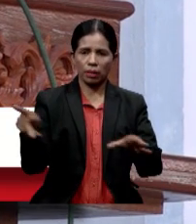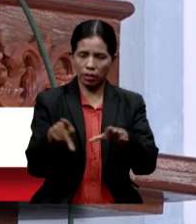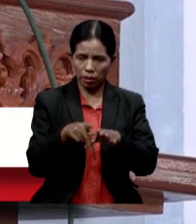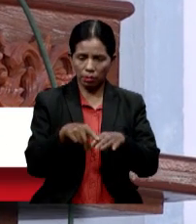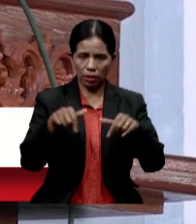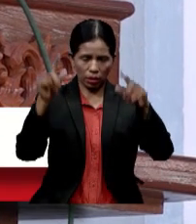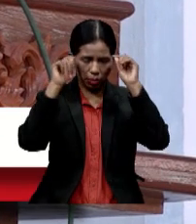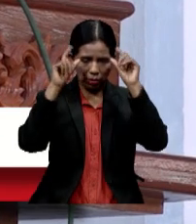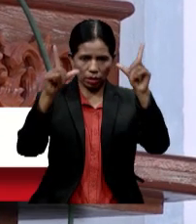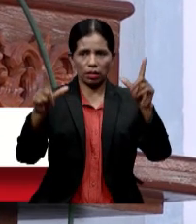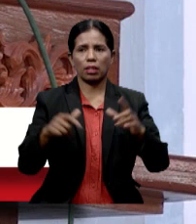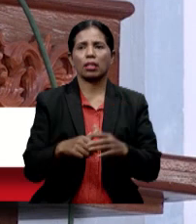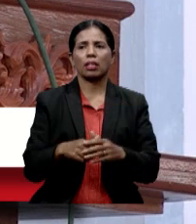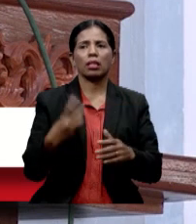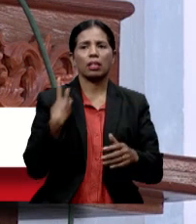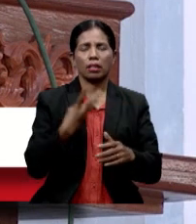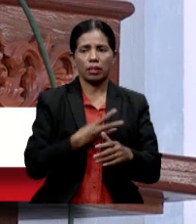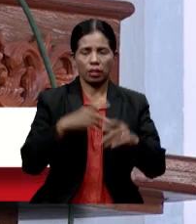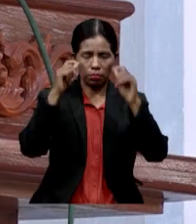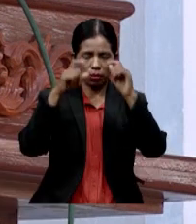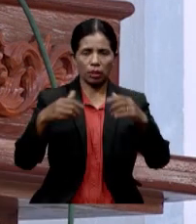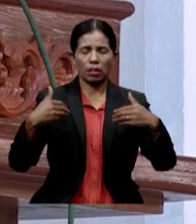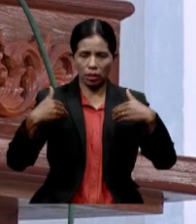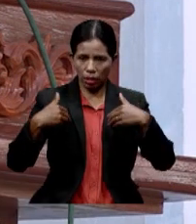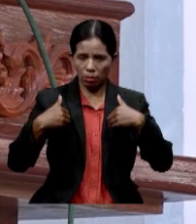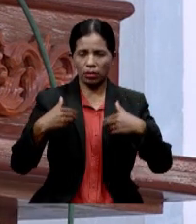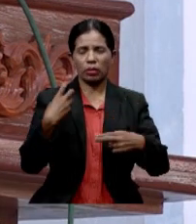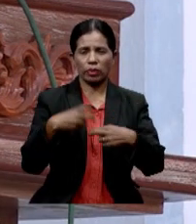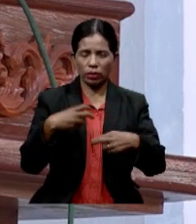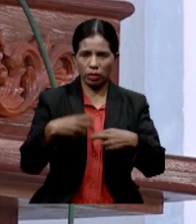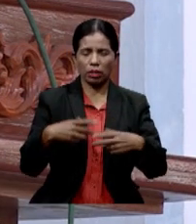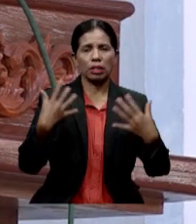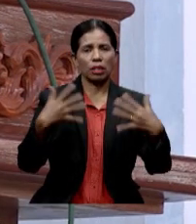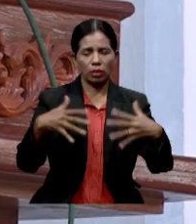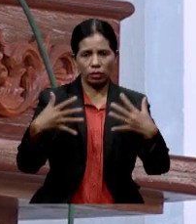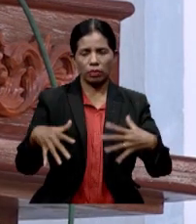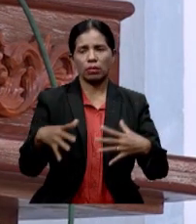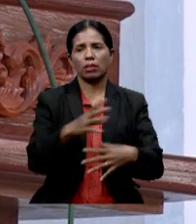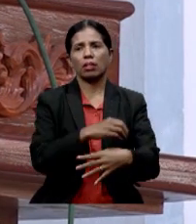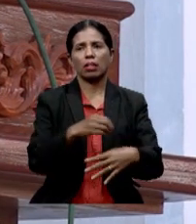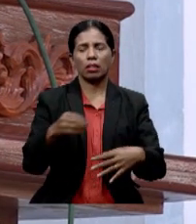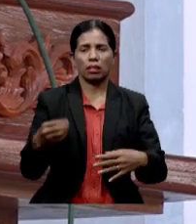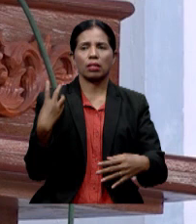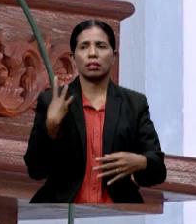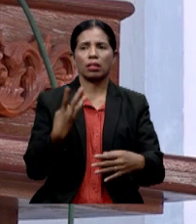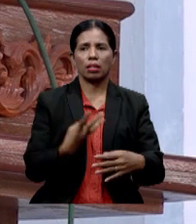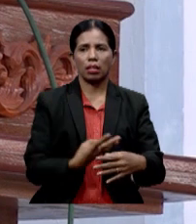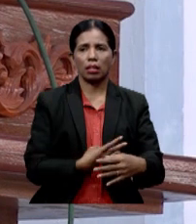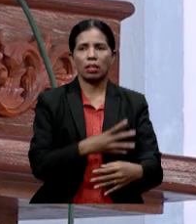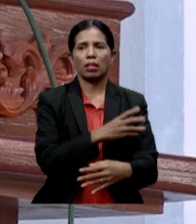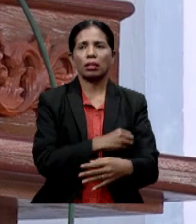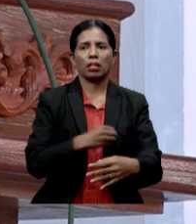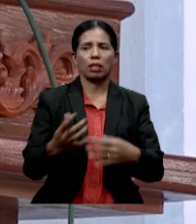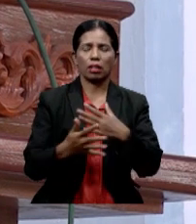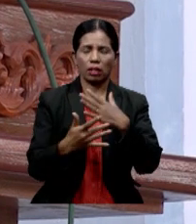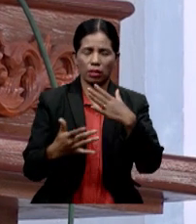Timur Leste mos, iya la susa roteus nyelaran, iya la suar mulai nakar nyelaran, iya la ram fakar mau